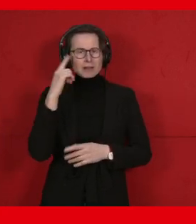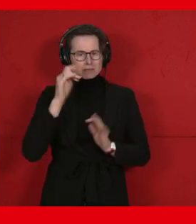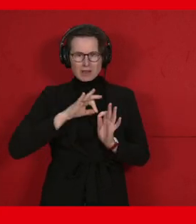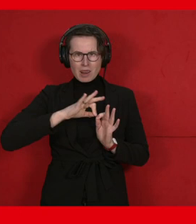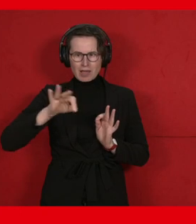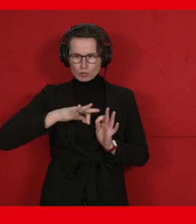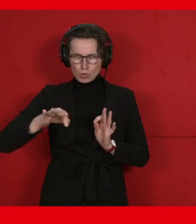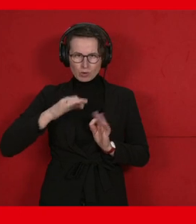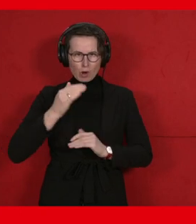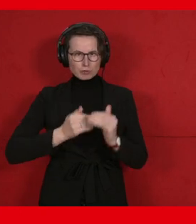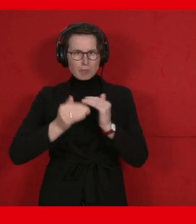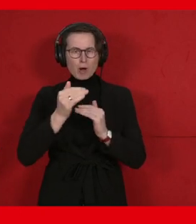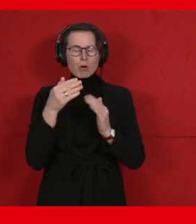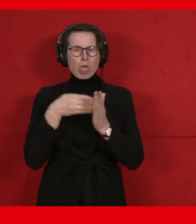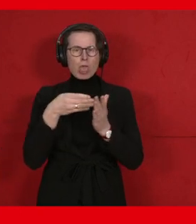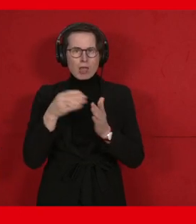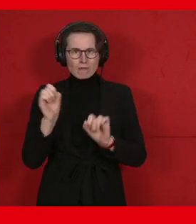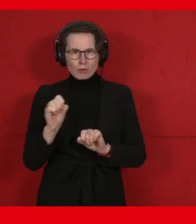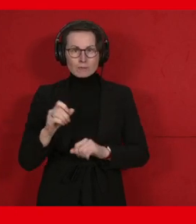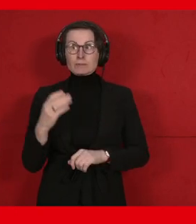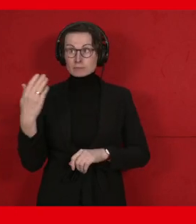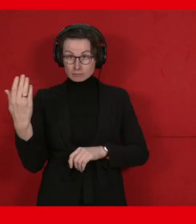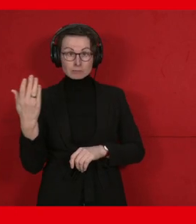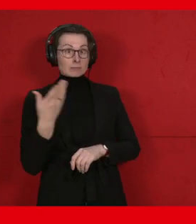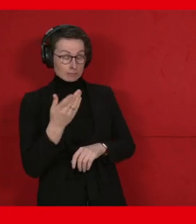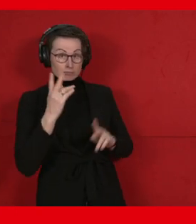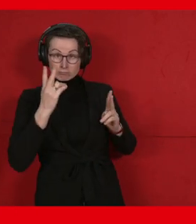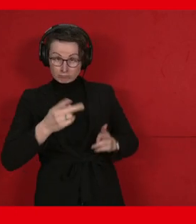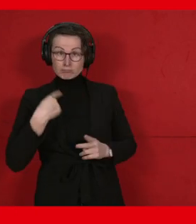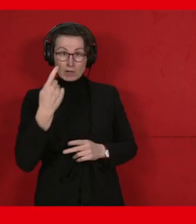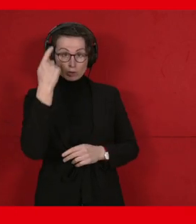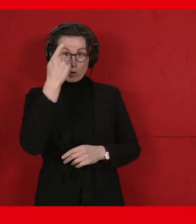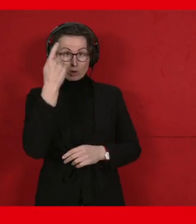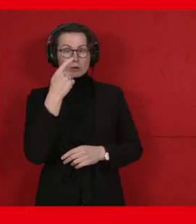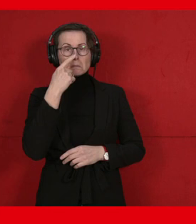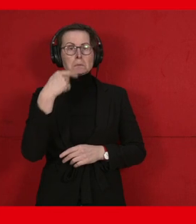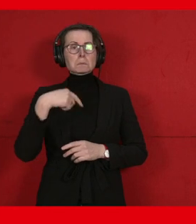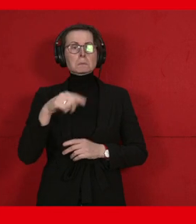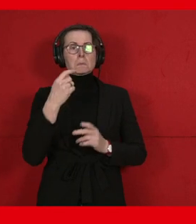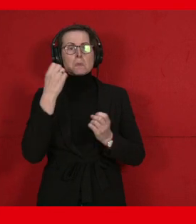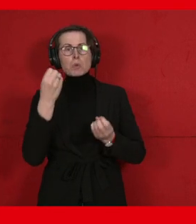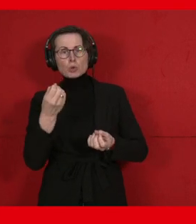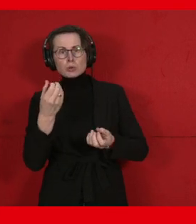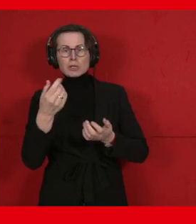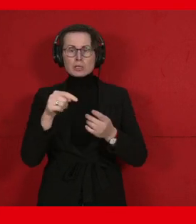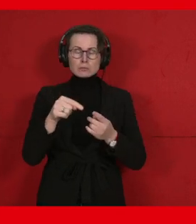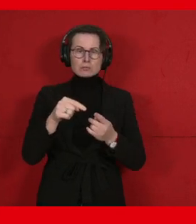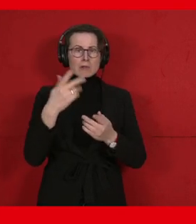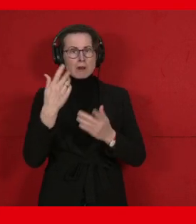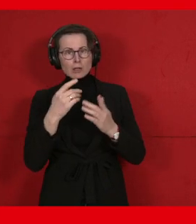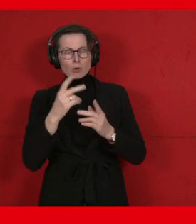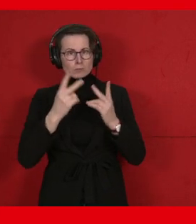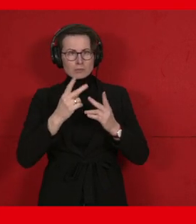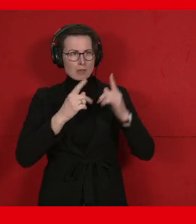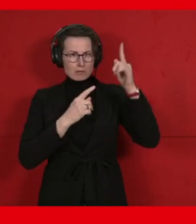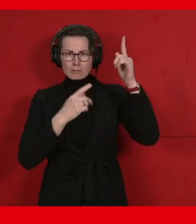so? Natürlich tatsächlich unsere große Sorge, denn wenn wir die produzieren und vielleicht wettbewerbsfähig produzieren, zum Beispiel in der Nordsee,